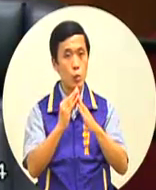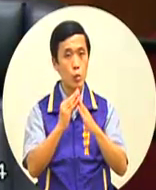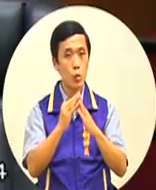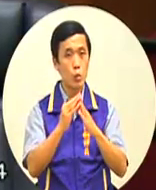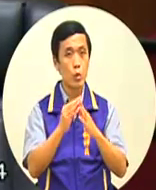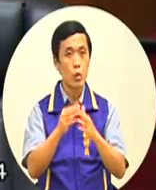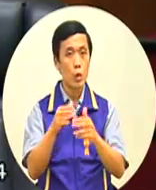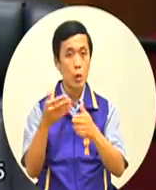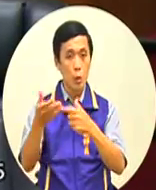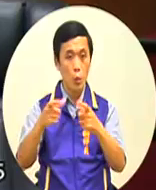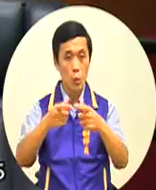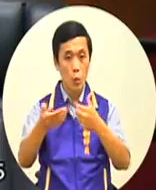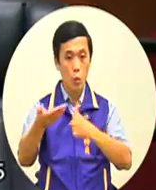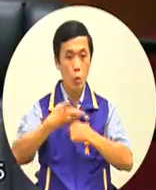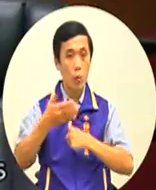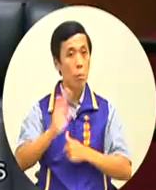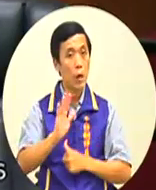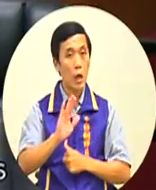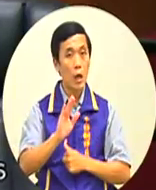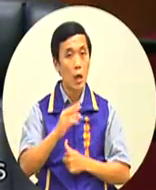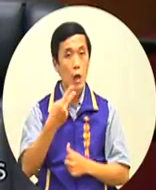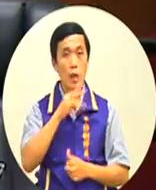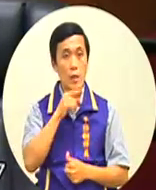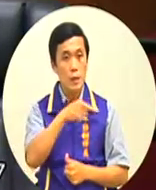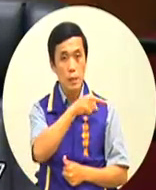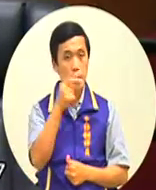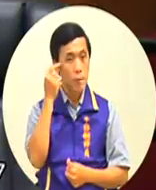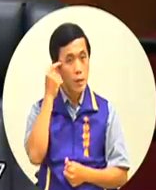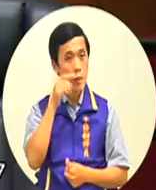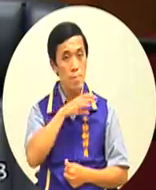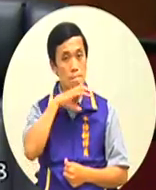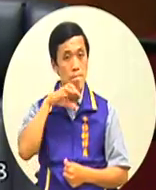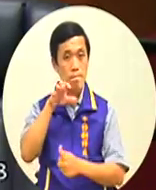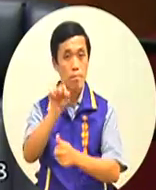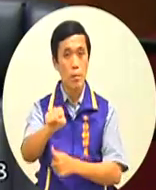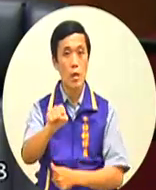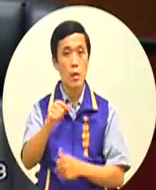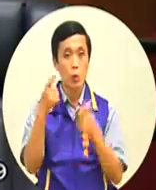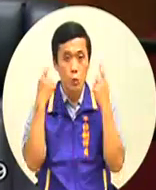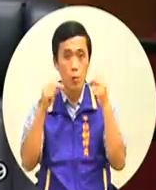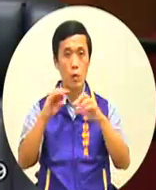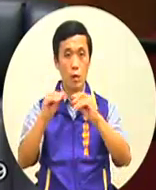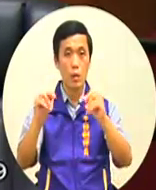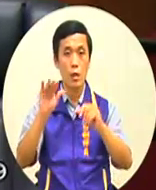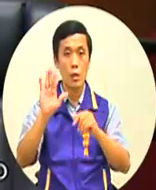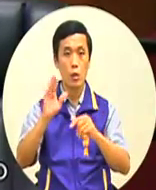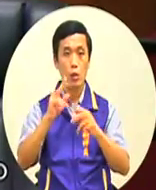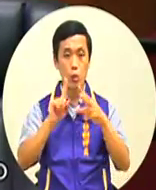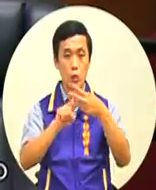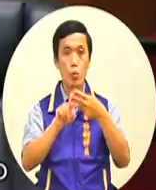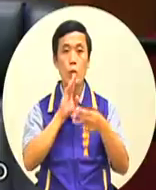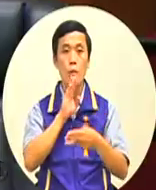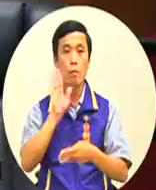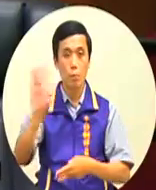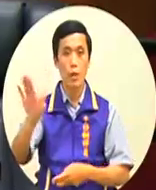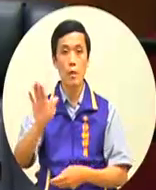局还想霸占、强占我们本来地主所拥有的这一些土地了？